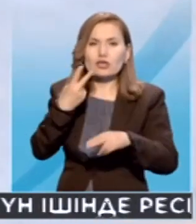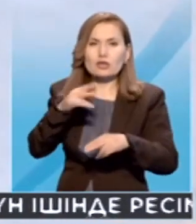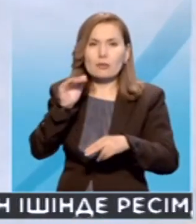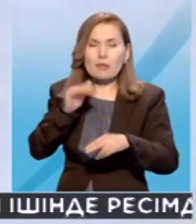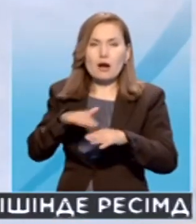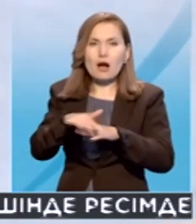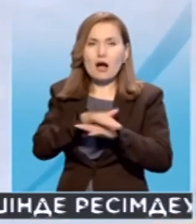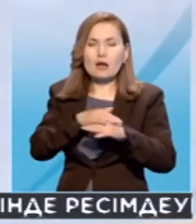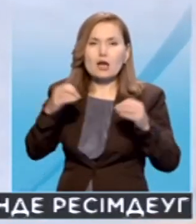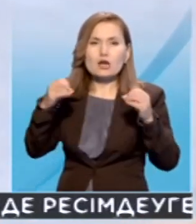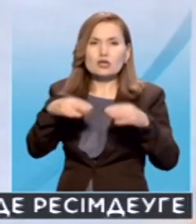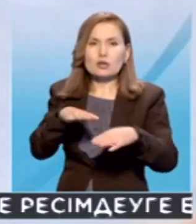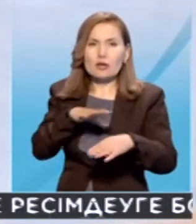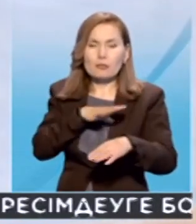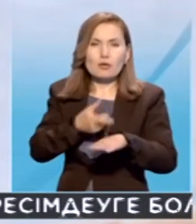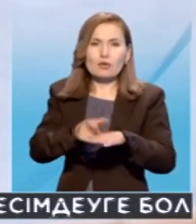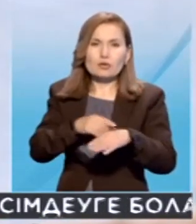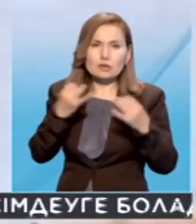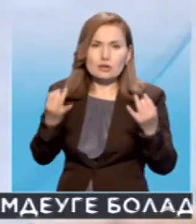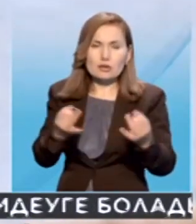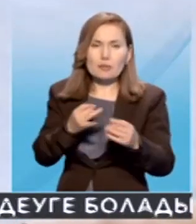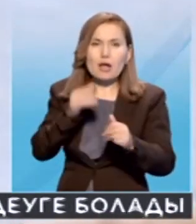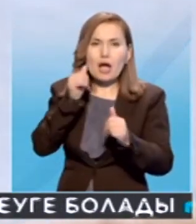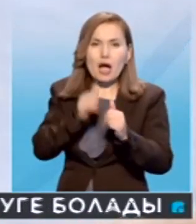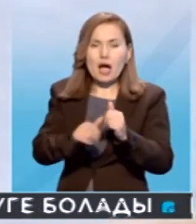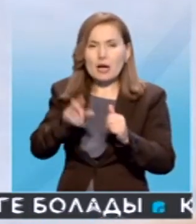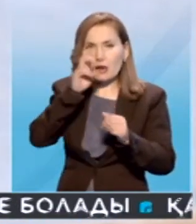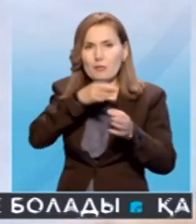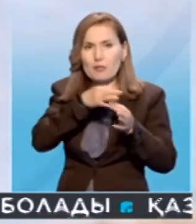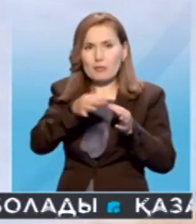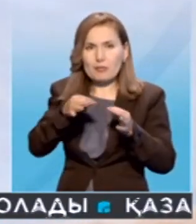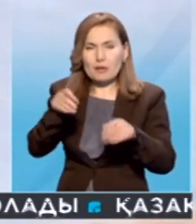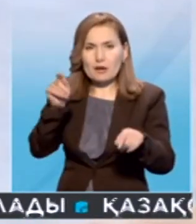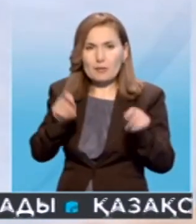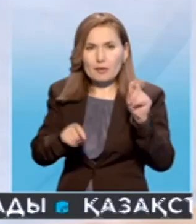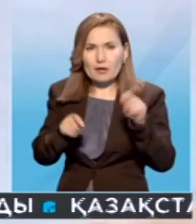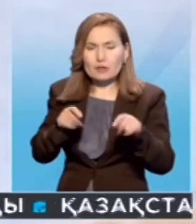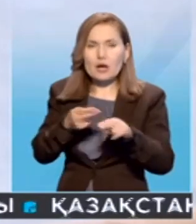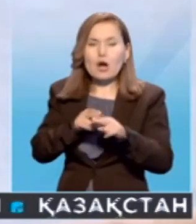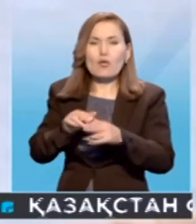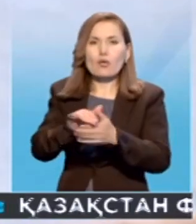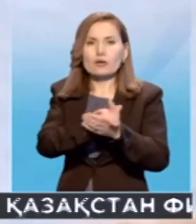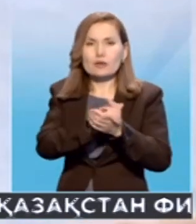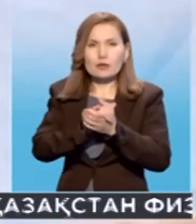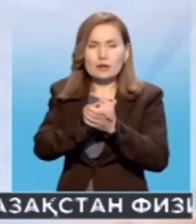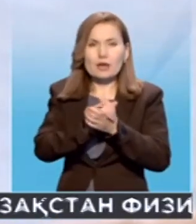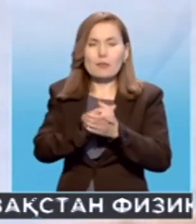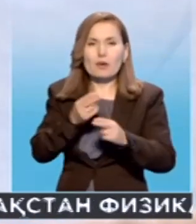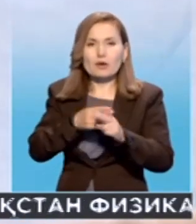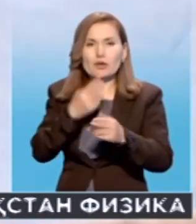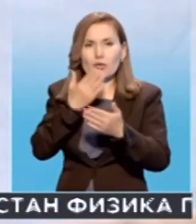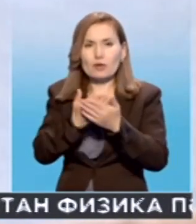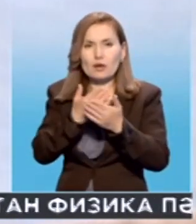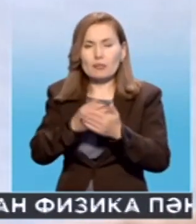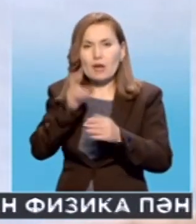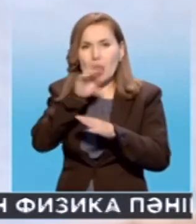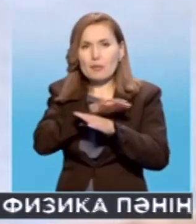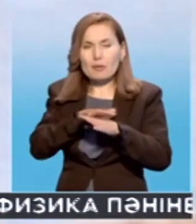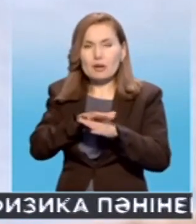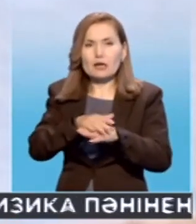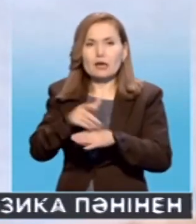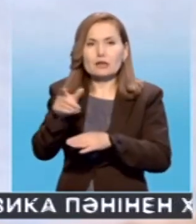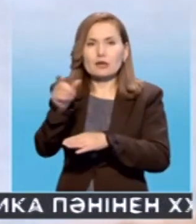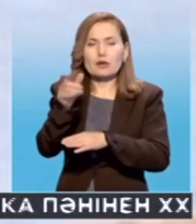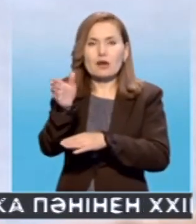астам халық жиналып отыр. Жалпы әр мемлекеттің bir tutastığımen yemendigin beyneleytin ol memlekettik rämizder.